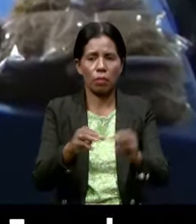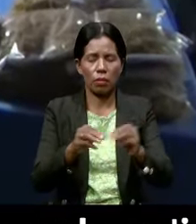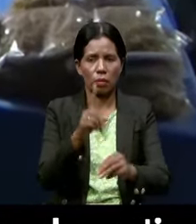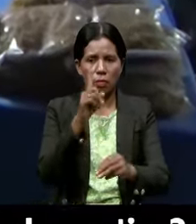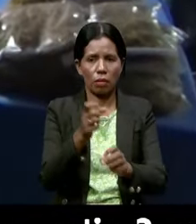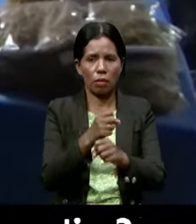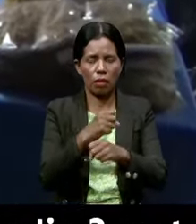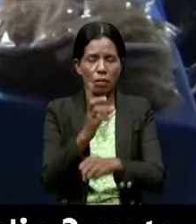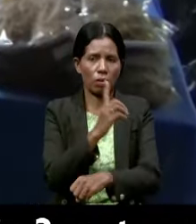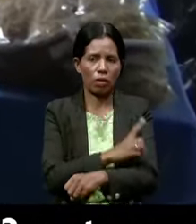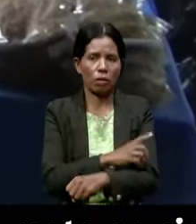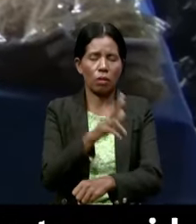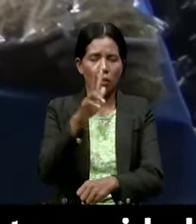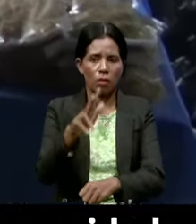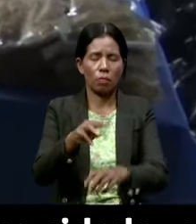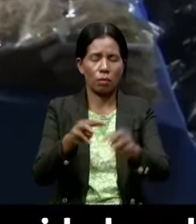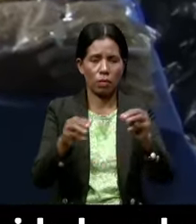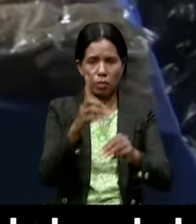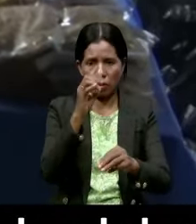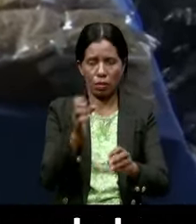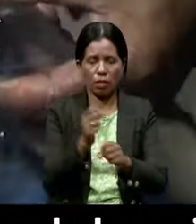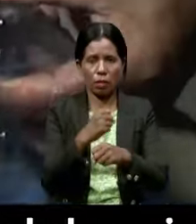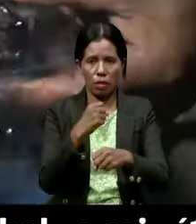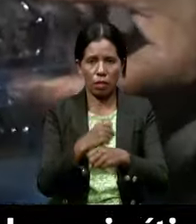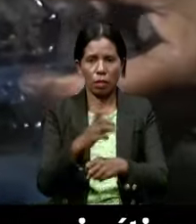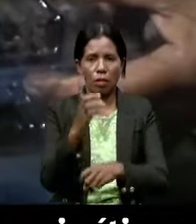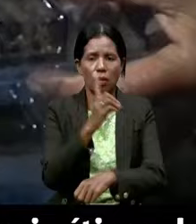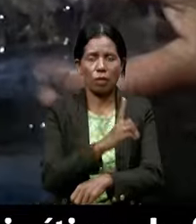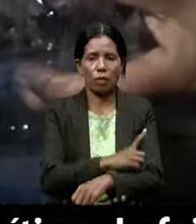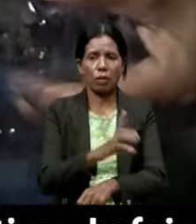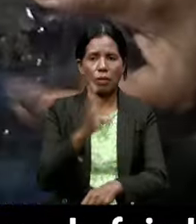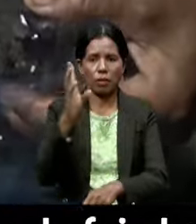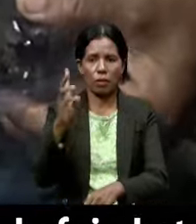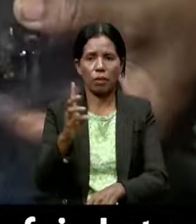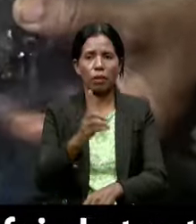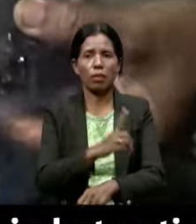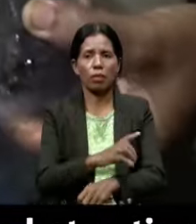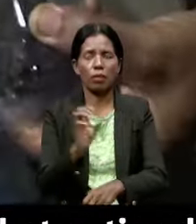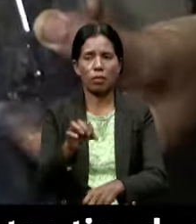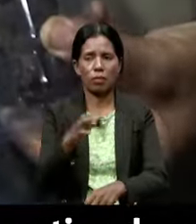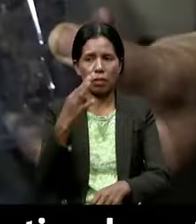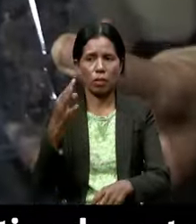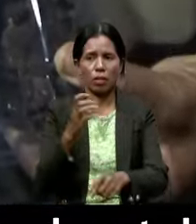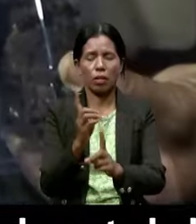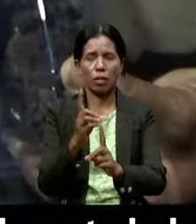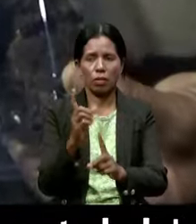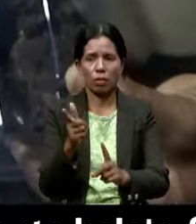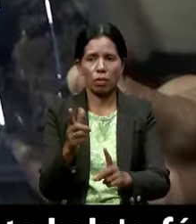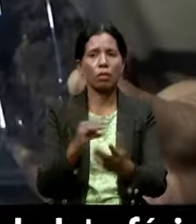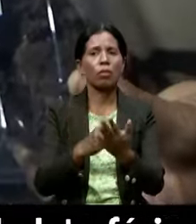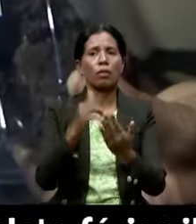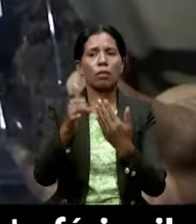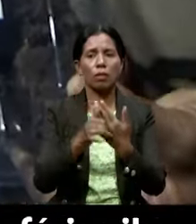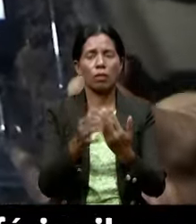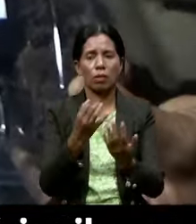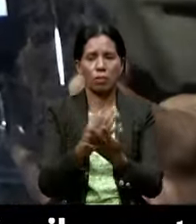halau durante lorong Tolu, mebi ia municipio Dili halau durante lorong Nen, hahusi lorong San Reselima, to lorong Ruanulu Fulan Mayutinang Nei, no